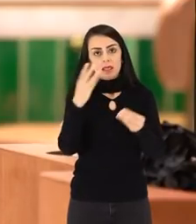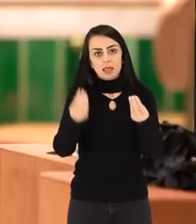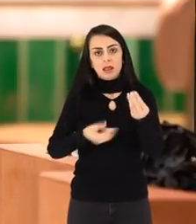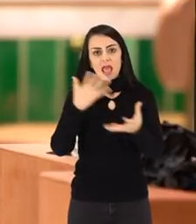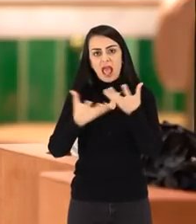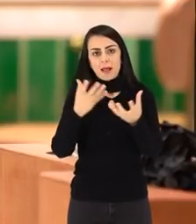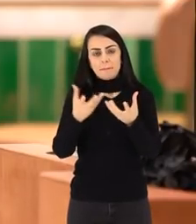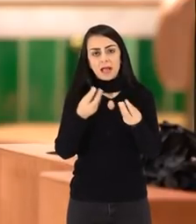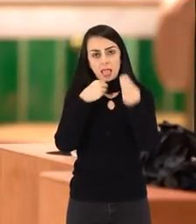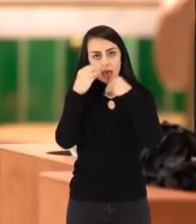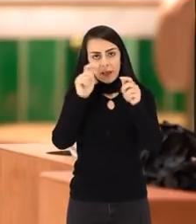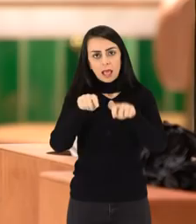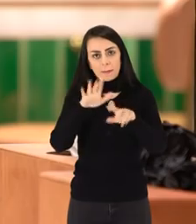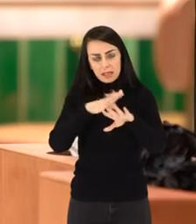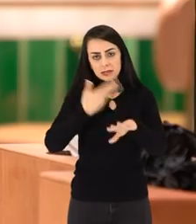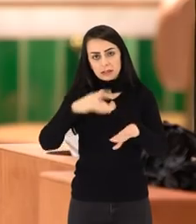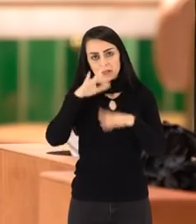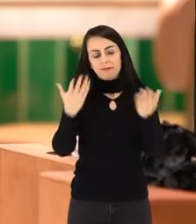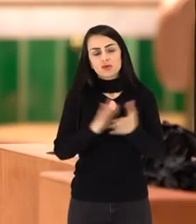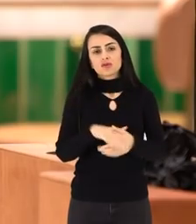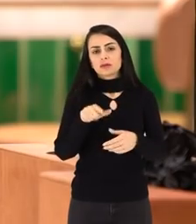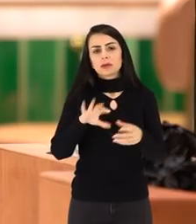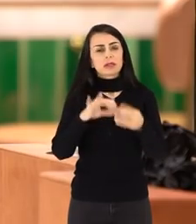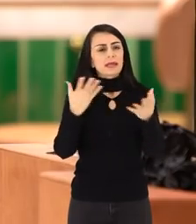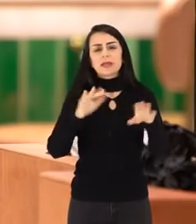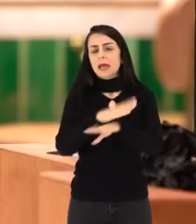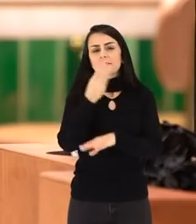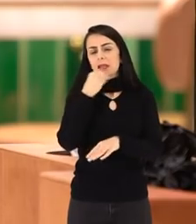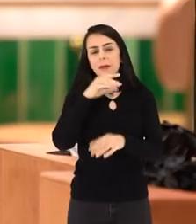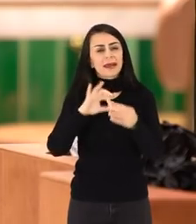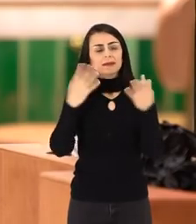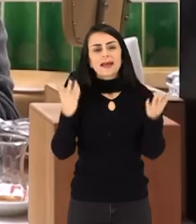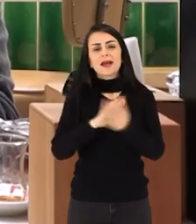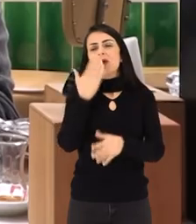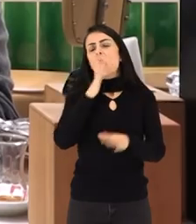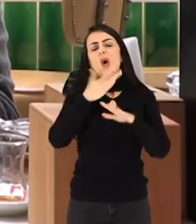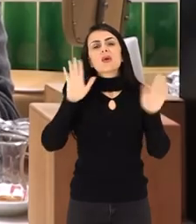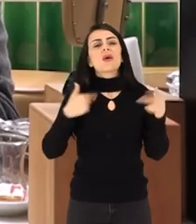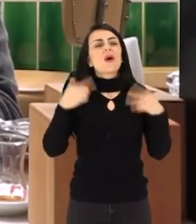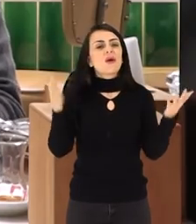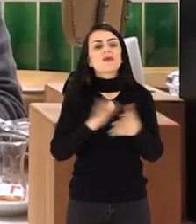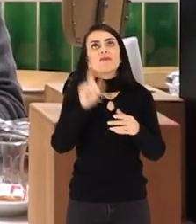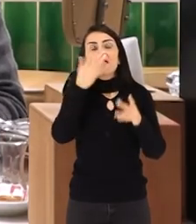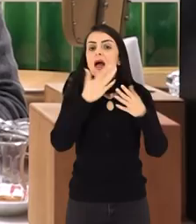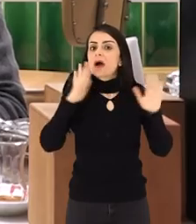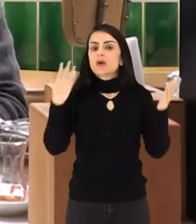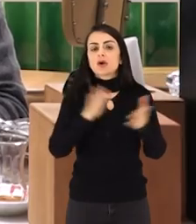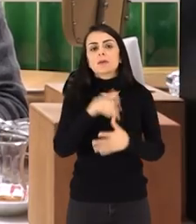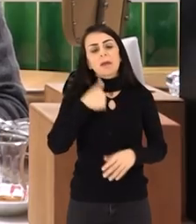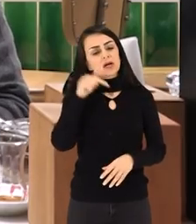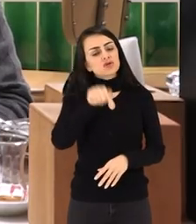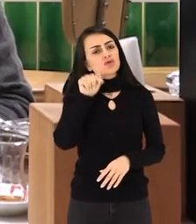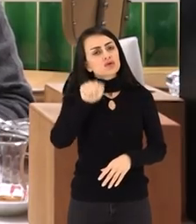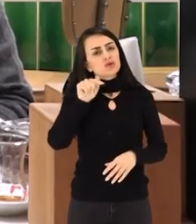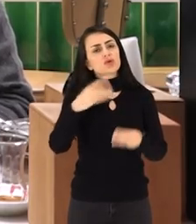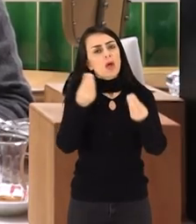yapmayı da seviyorsun. Evet, severim. Sonuçta yemek yapıyorsun yani. Evet. En iyi yaptığın yemek ne mesela? Yok sence? Öyle bir şey. Var öyle bir şey. Herkesin vardır. Çok iyi